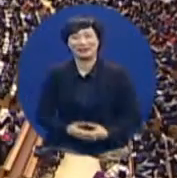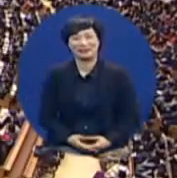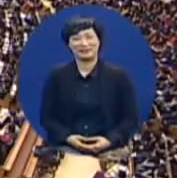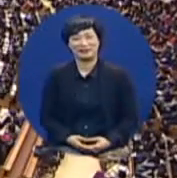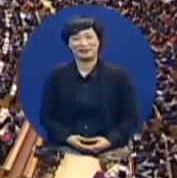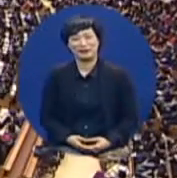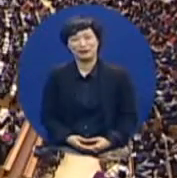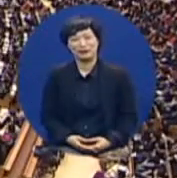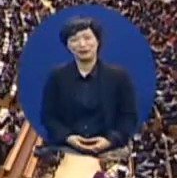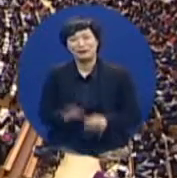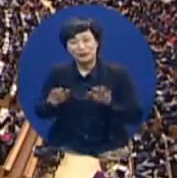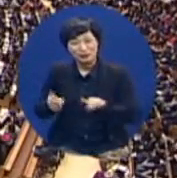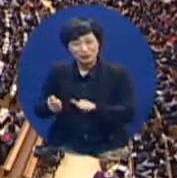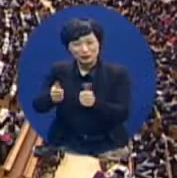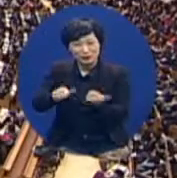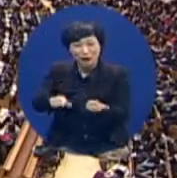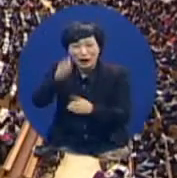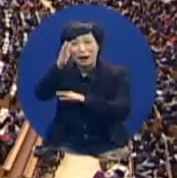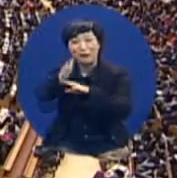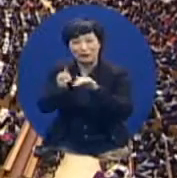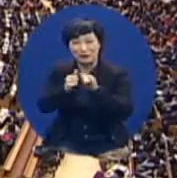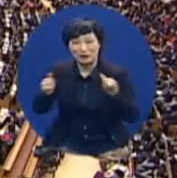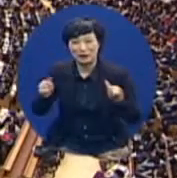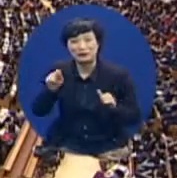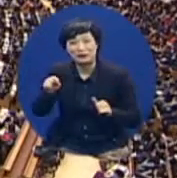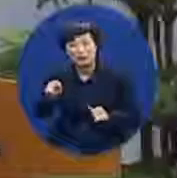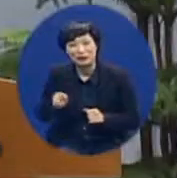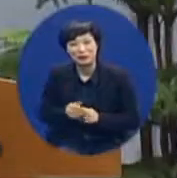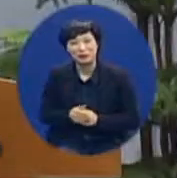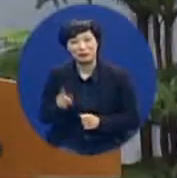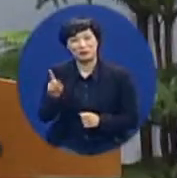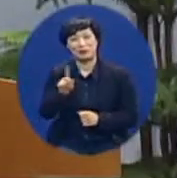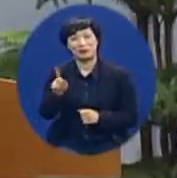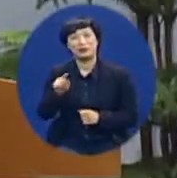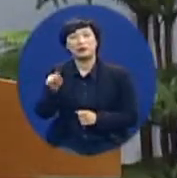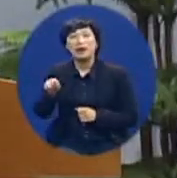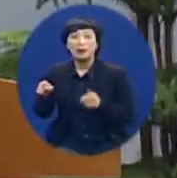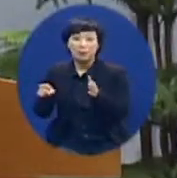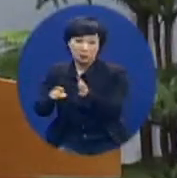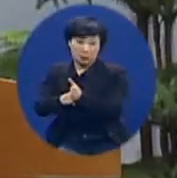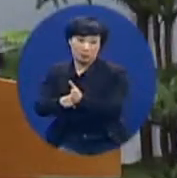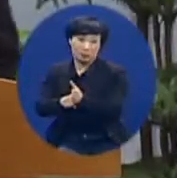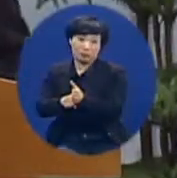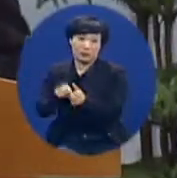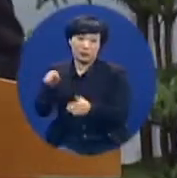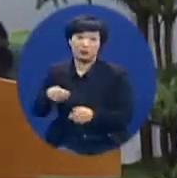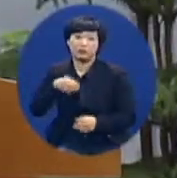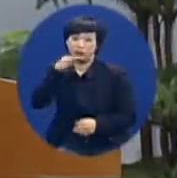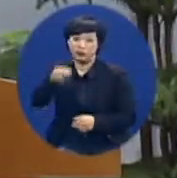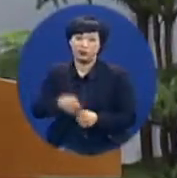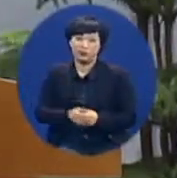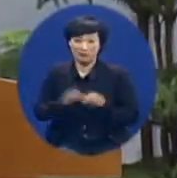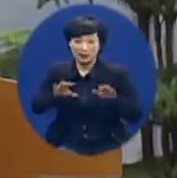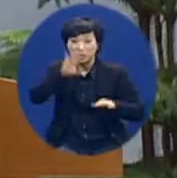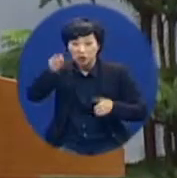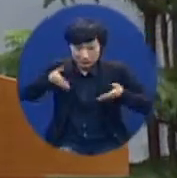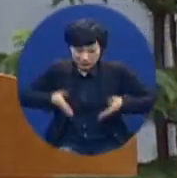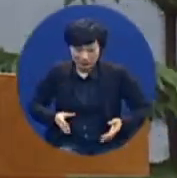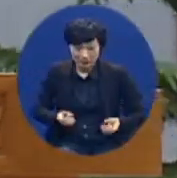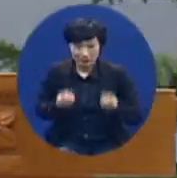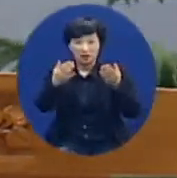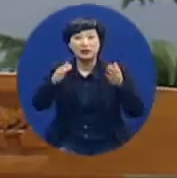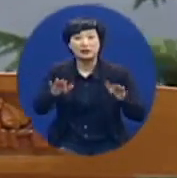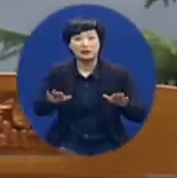죽음이 감사한 사람 아멘 그게 믿음입니다 아멘 성탄이 내게